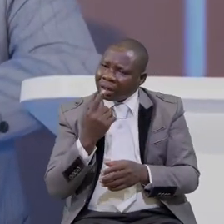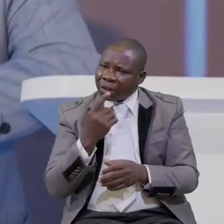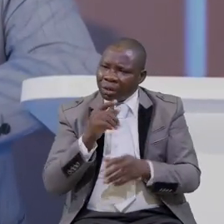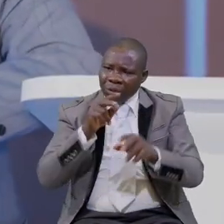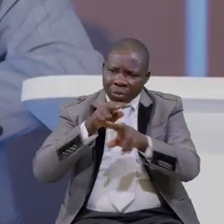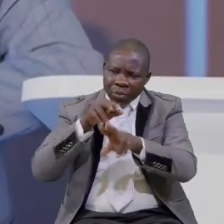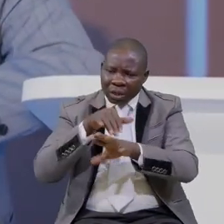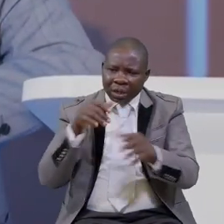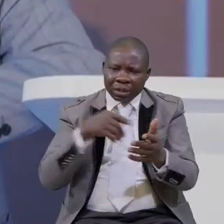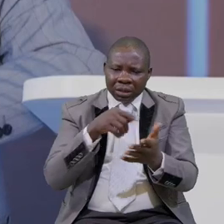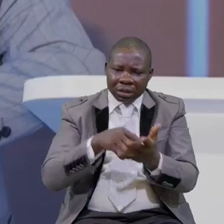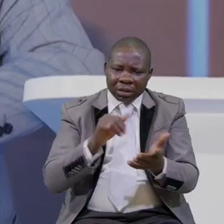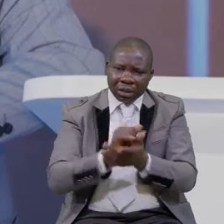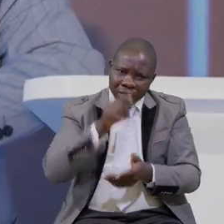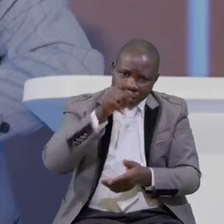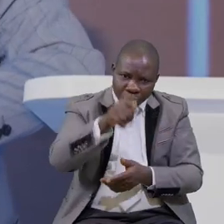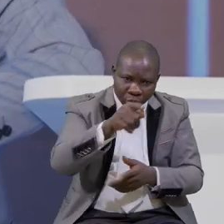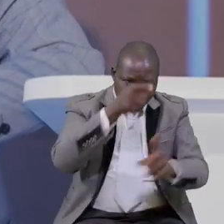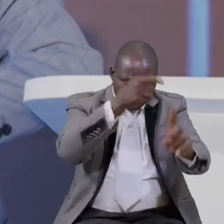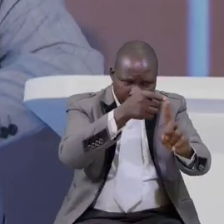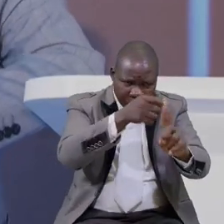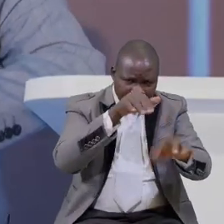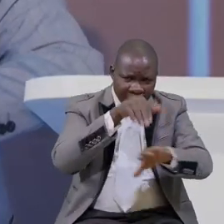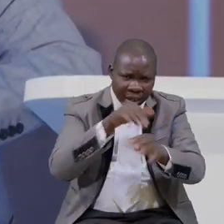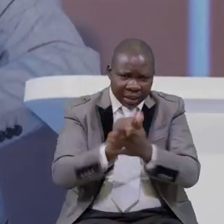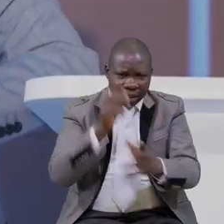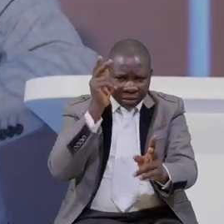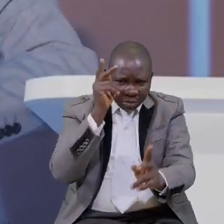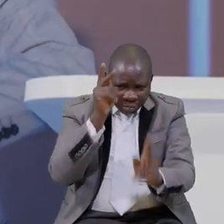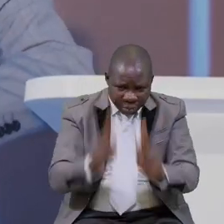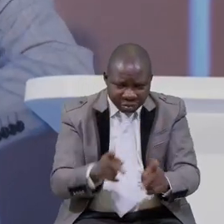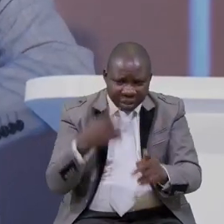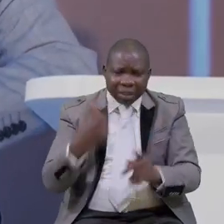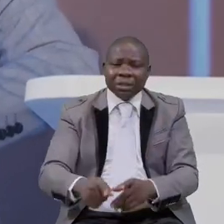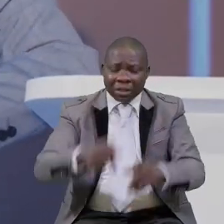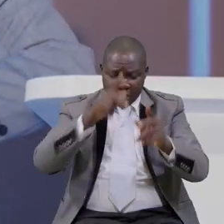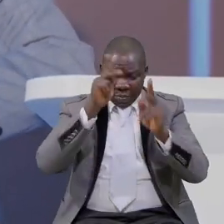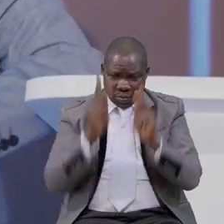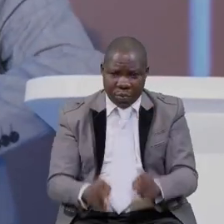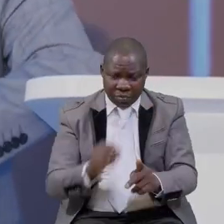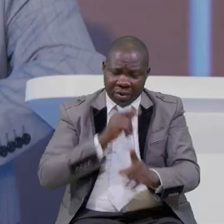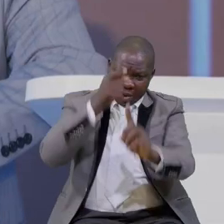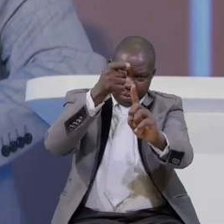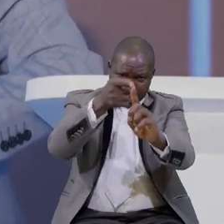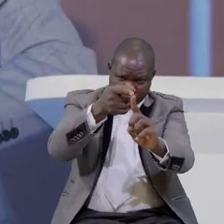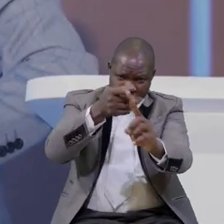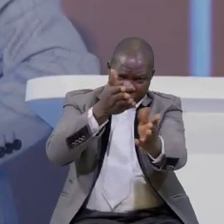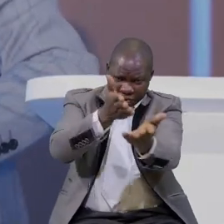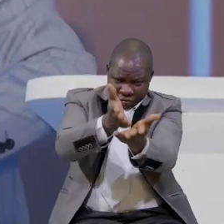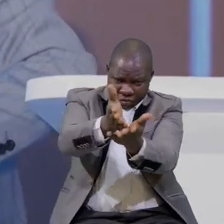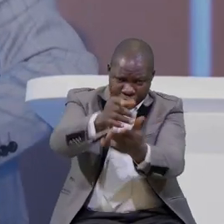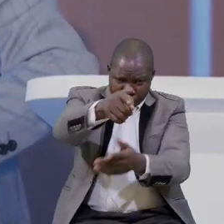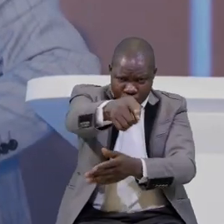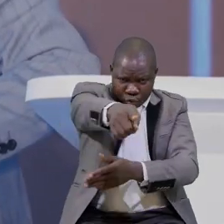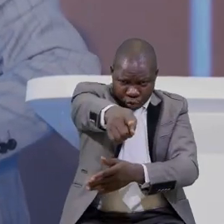j'ai doigté la personne là-bas. Ce n'est pas que je doigtais en l'air. J'ai doigté directement la personne. J'ai dit,